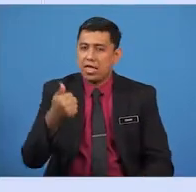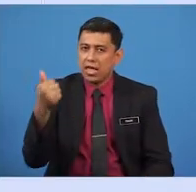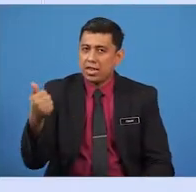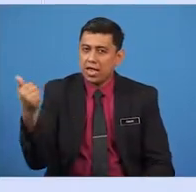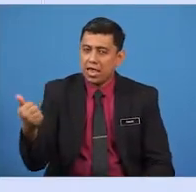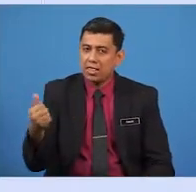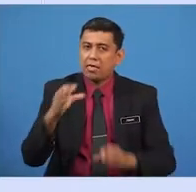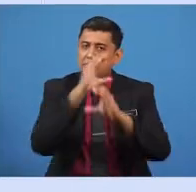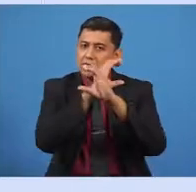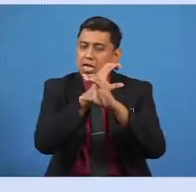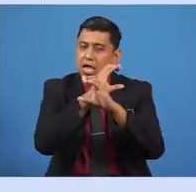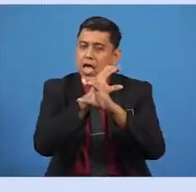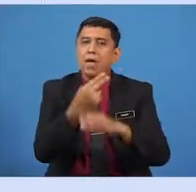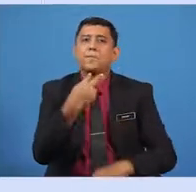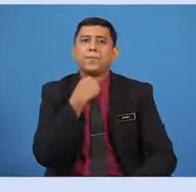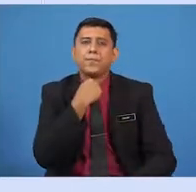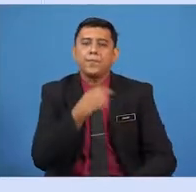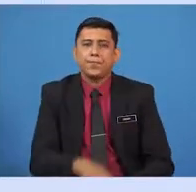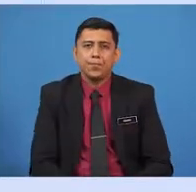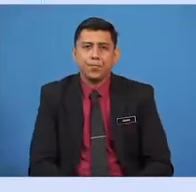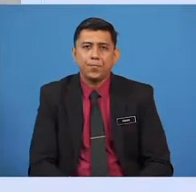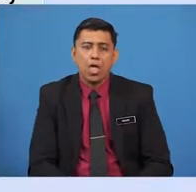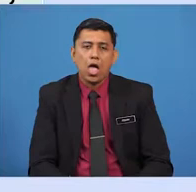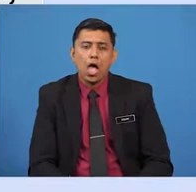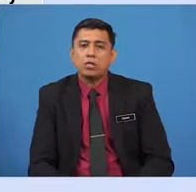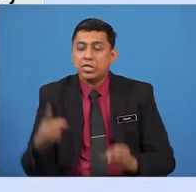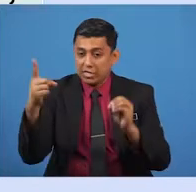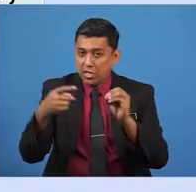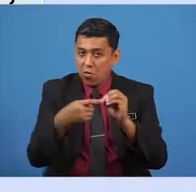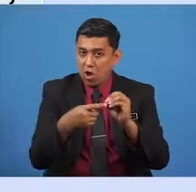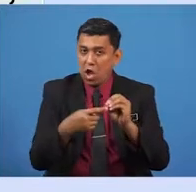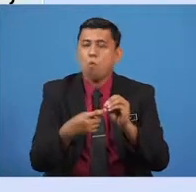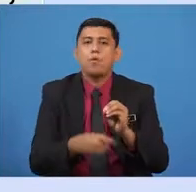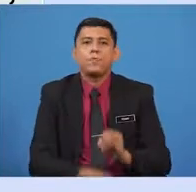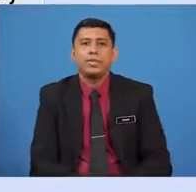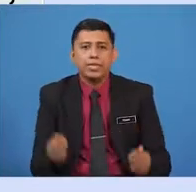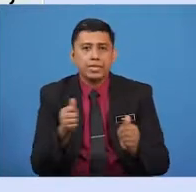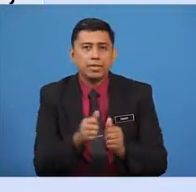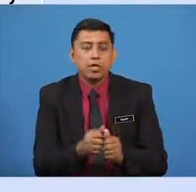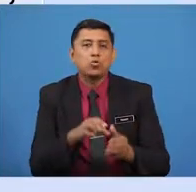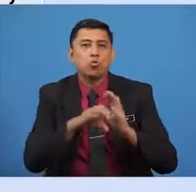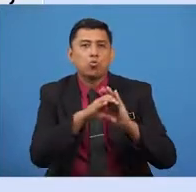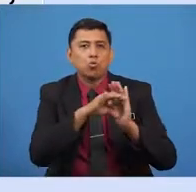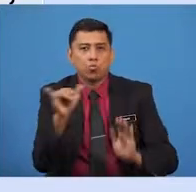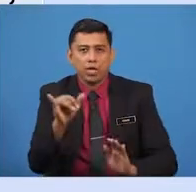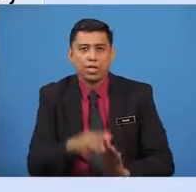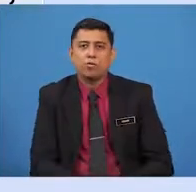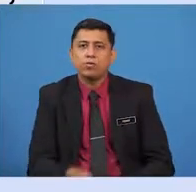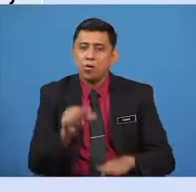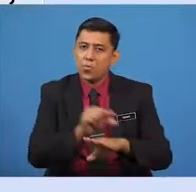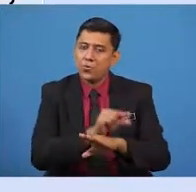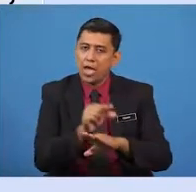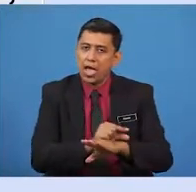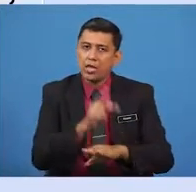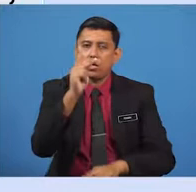Alat-alat pencegah kehamilan. Mengelak persenyawaan ovum dengan sperma. Contohnya,